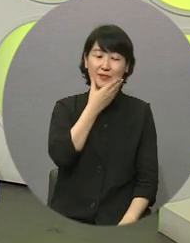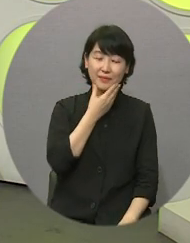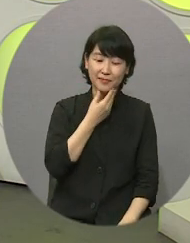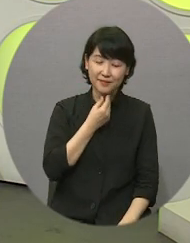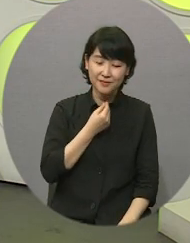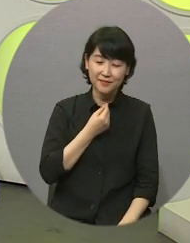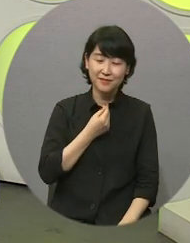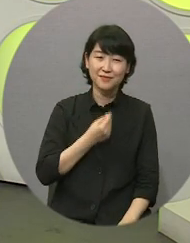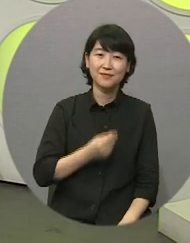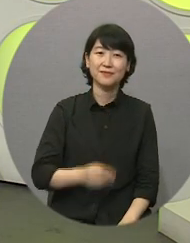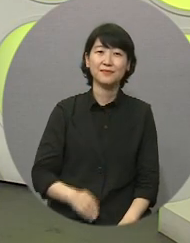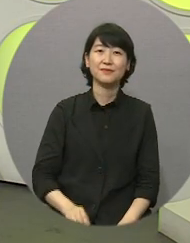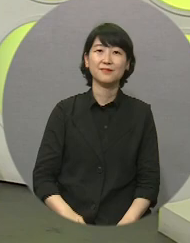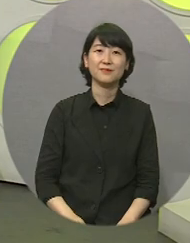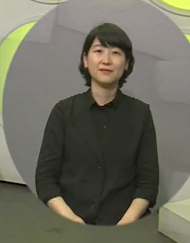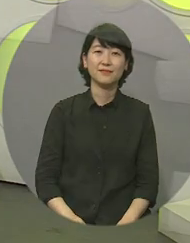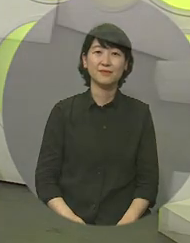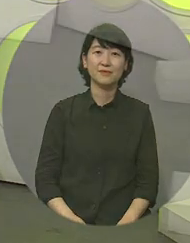행복합니다